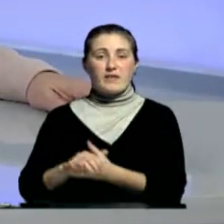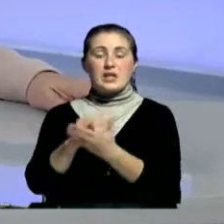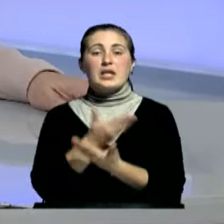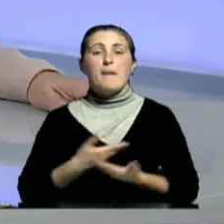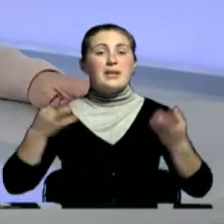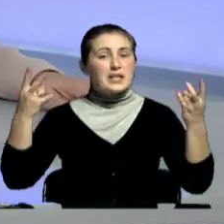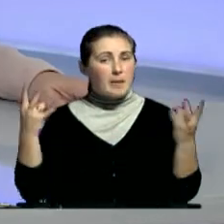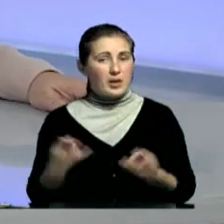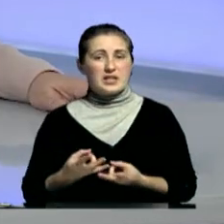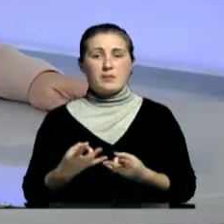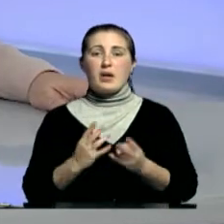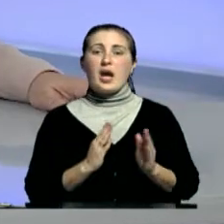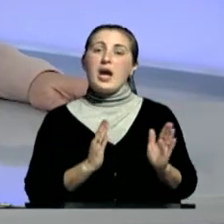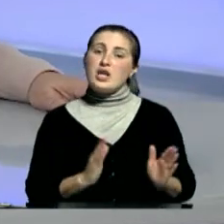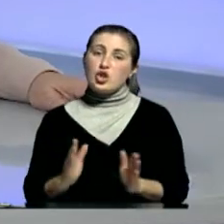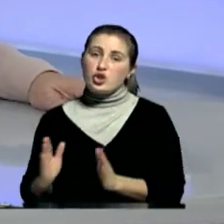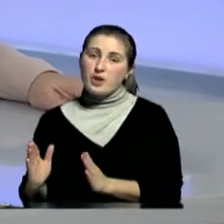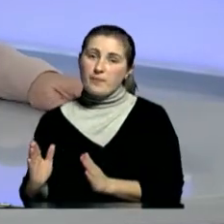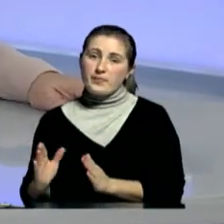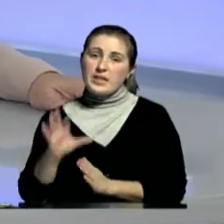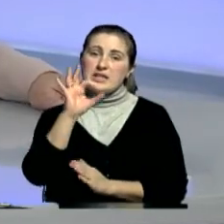необходим режим,